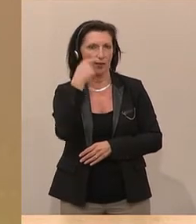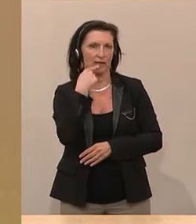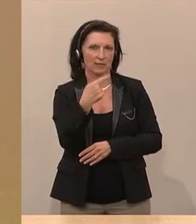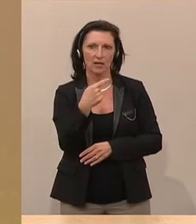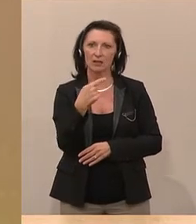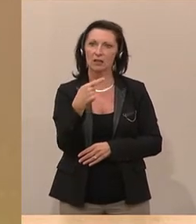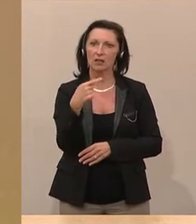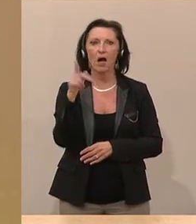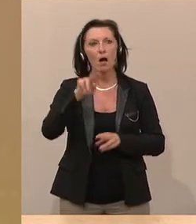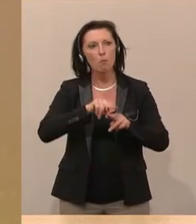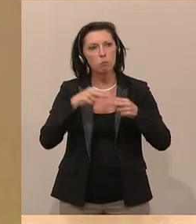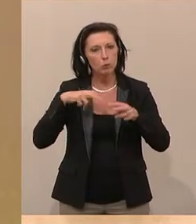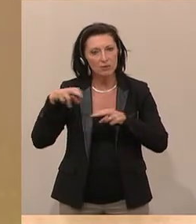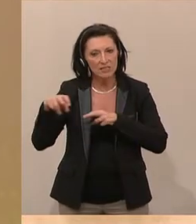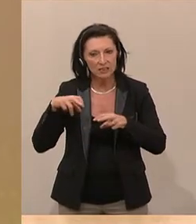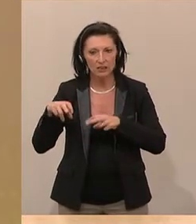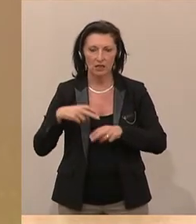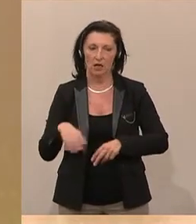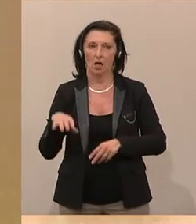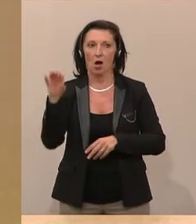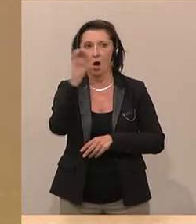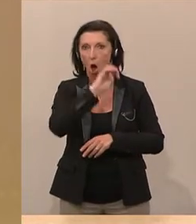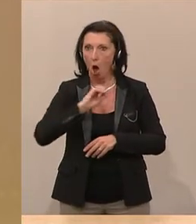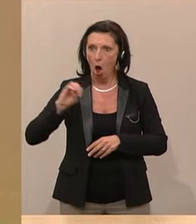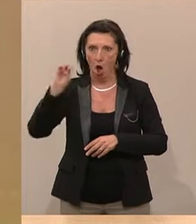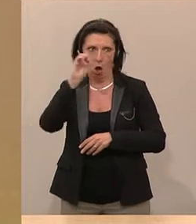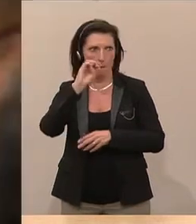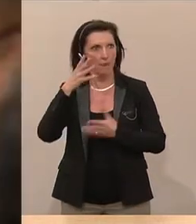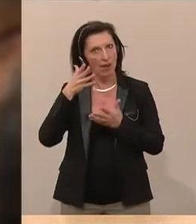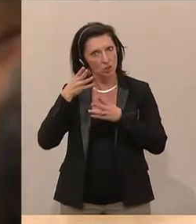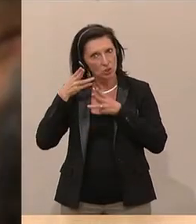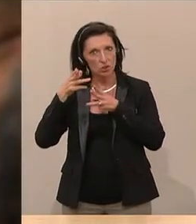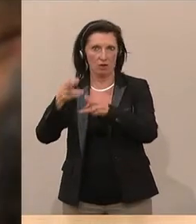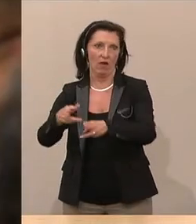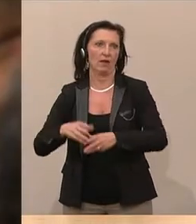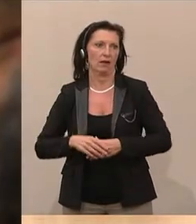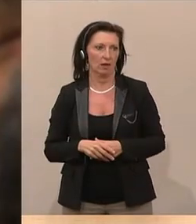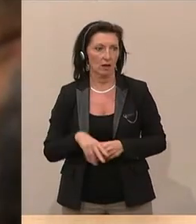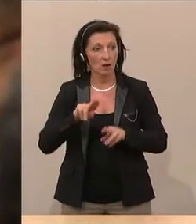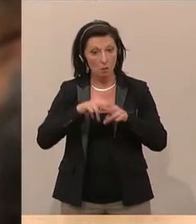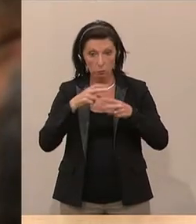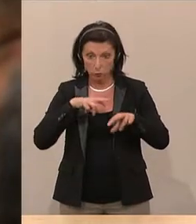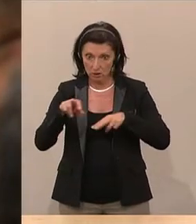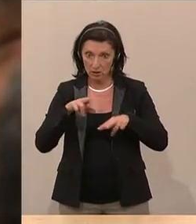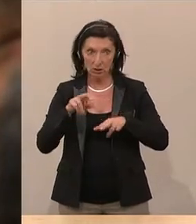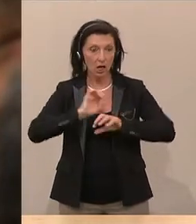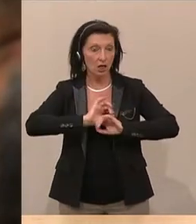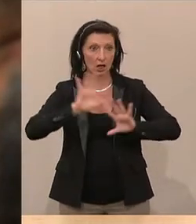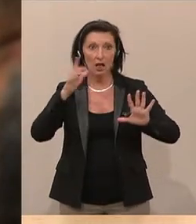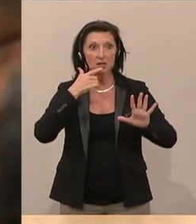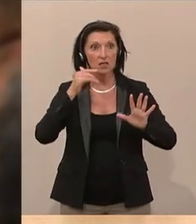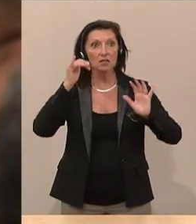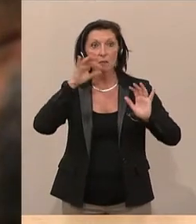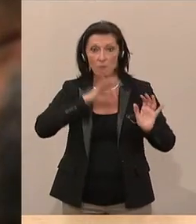die Bundesregierung und ihren europäischen Kurs, gerade diese Bundesregierung hat sich zu einem klaren europäischen Kurs